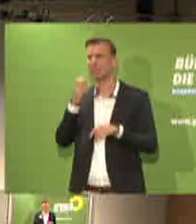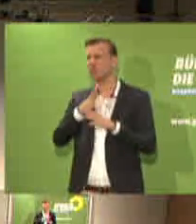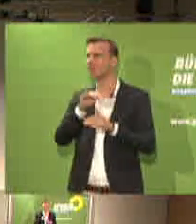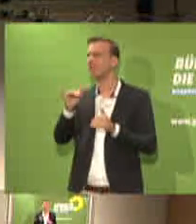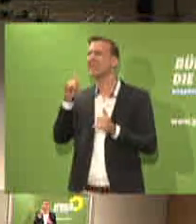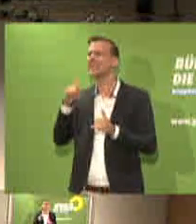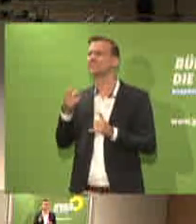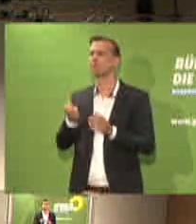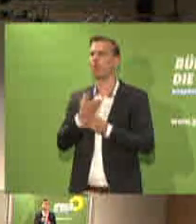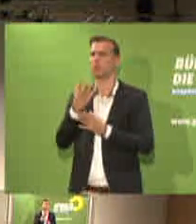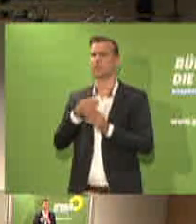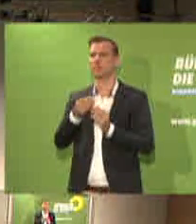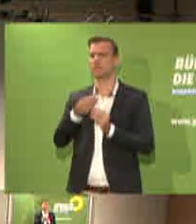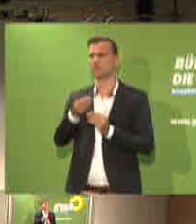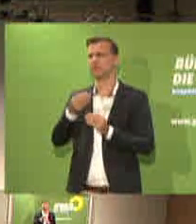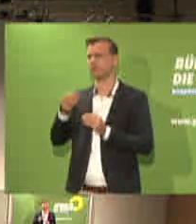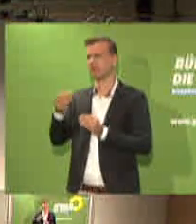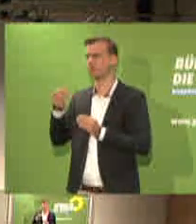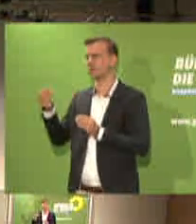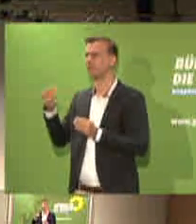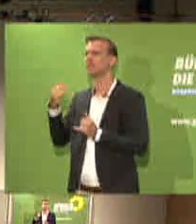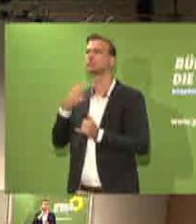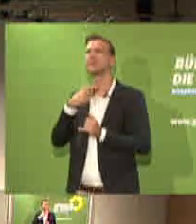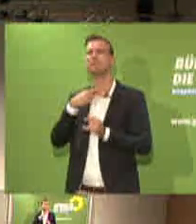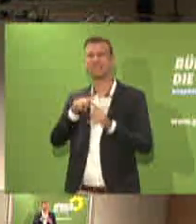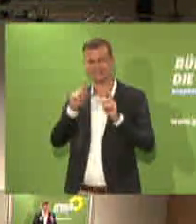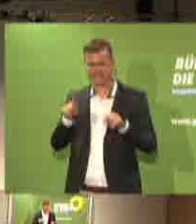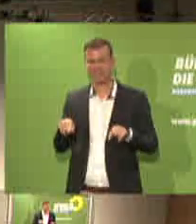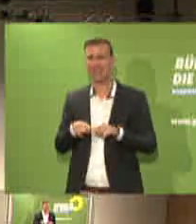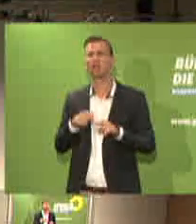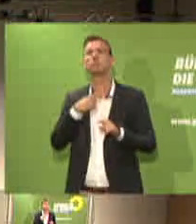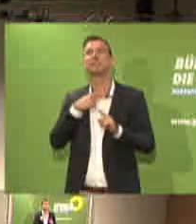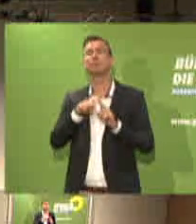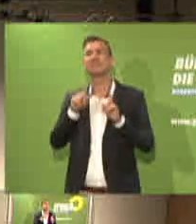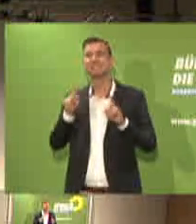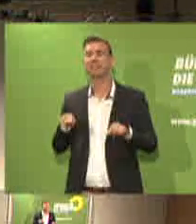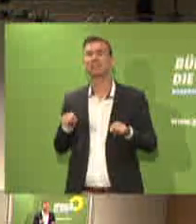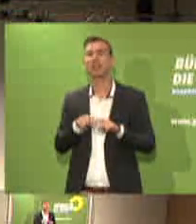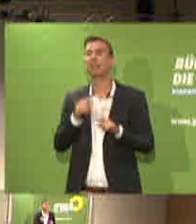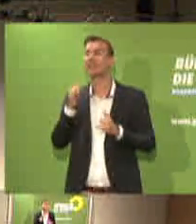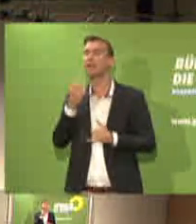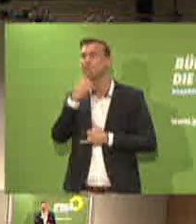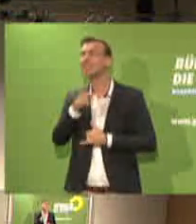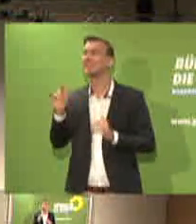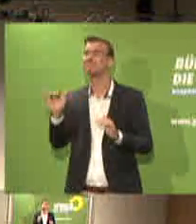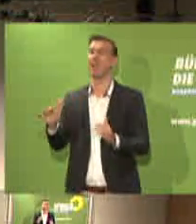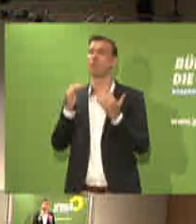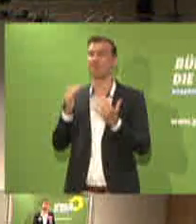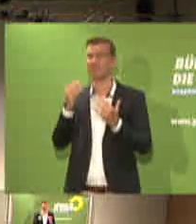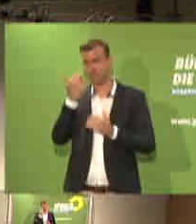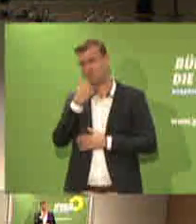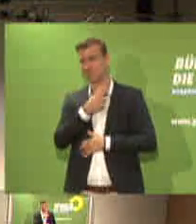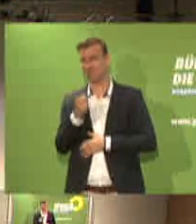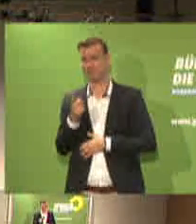gerade verteilt. Das heißt, ihr seht jetzt Stimmzettel für euch, nur Stimmzettel werden gleich als, da bitte ich jetzt um eure